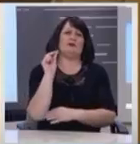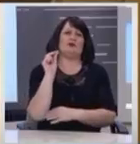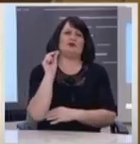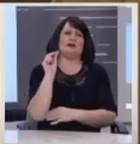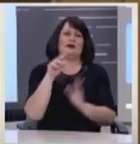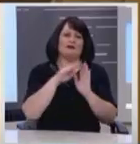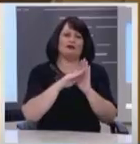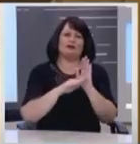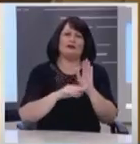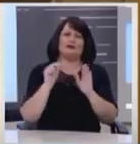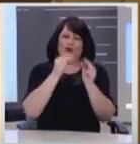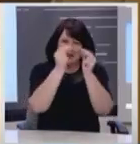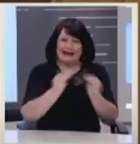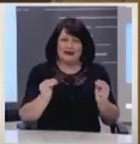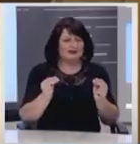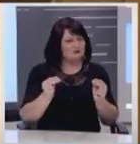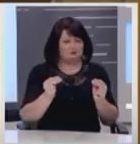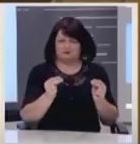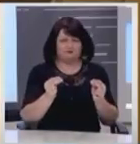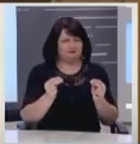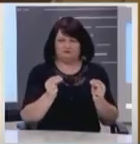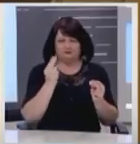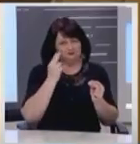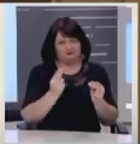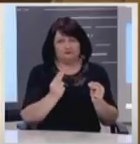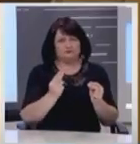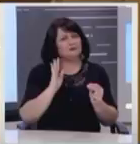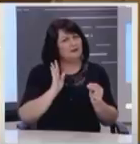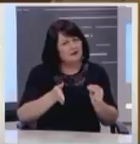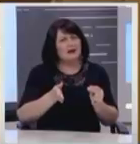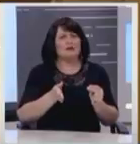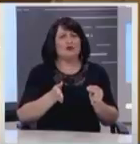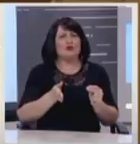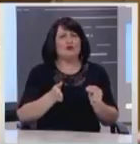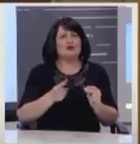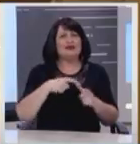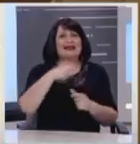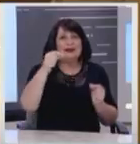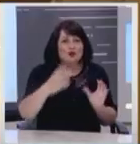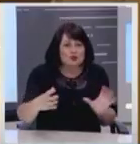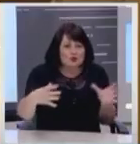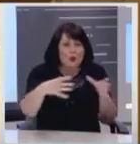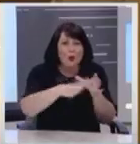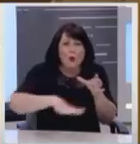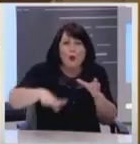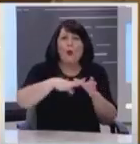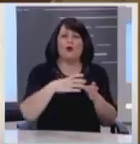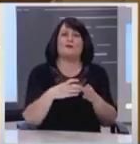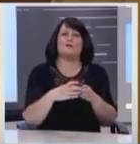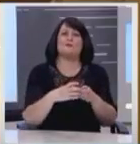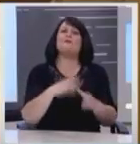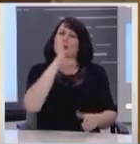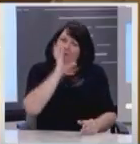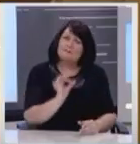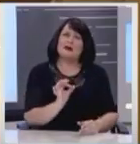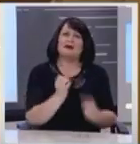να δεσμευθεί σε μία λύση που θα επέτρεπε στην επανενωμένη Κύπρο να είναι